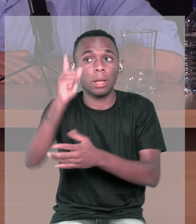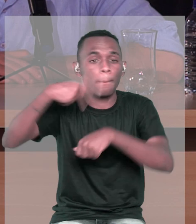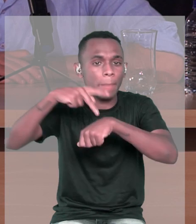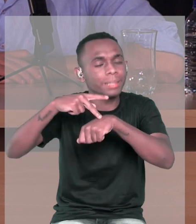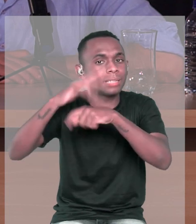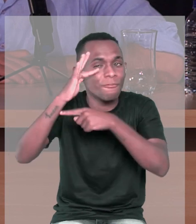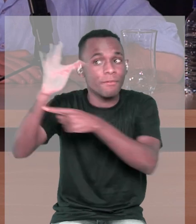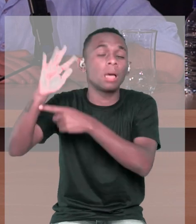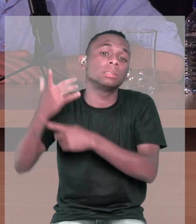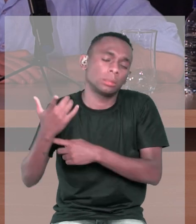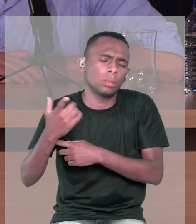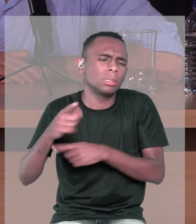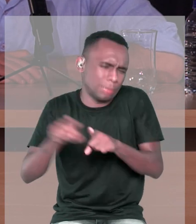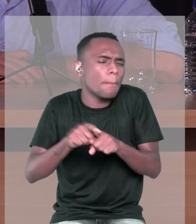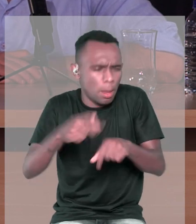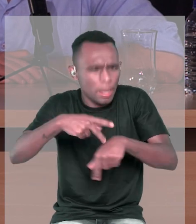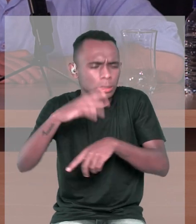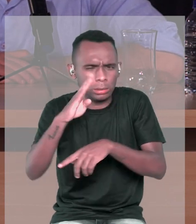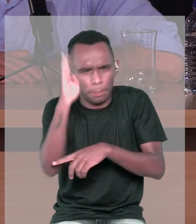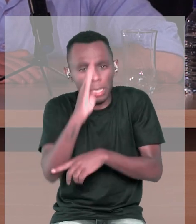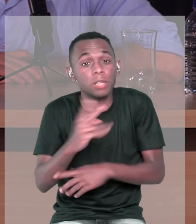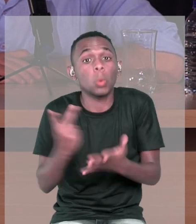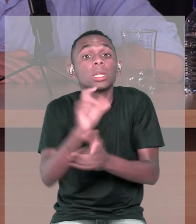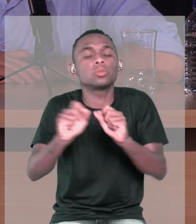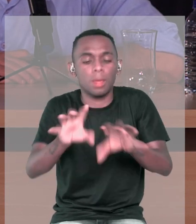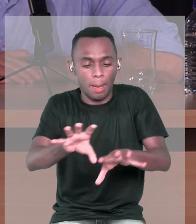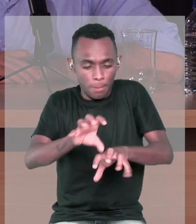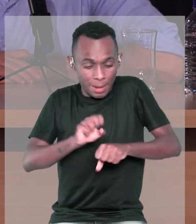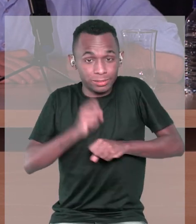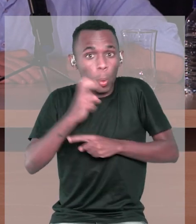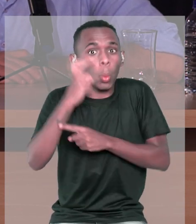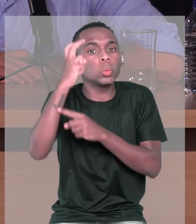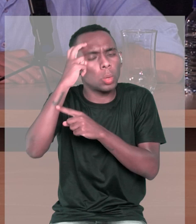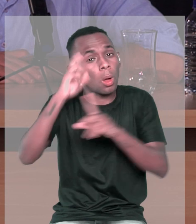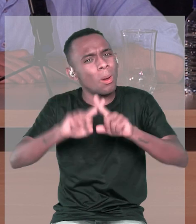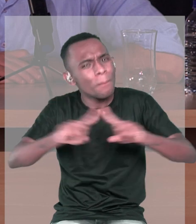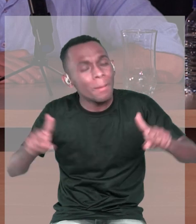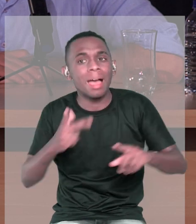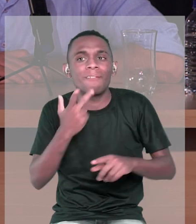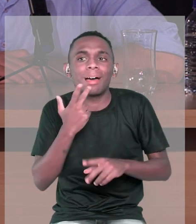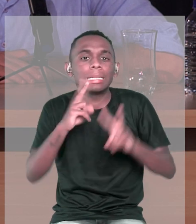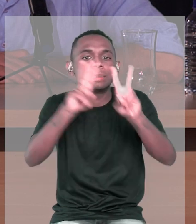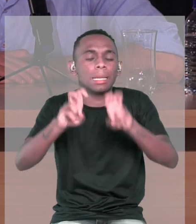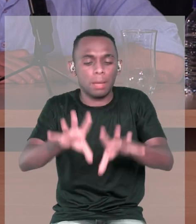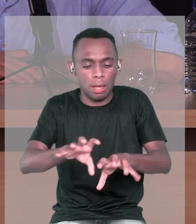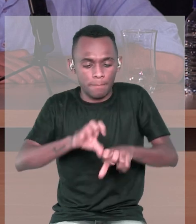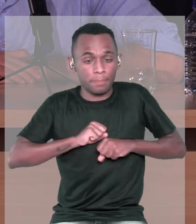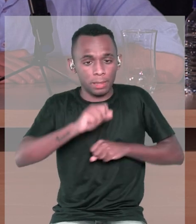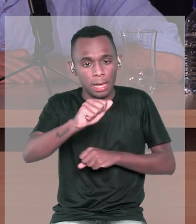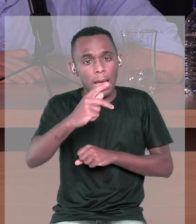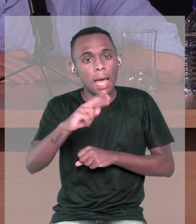Brasil eu soube que acontece também sobre apropriação cultural. Mas quando se fala de apropriação,